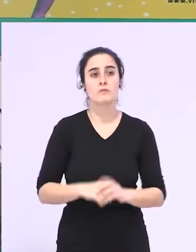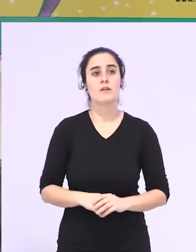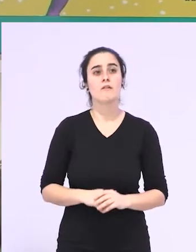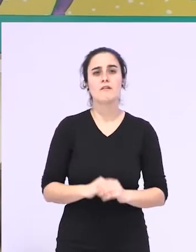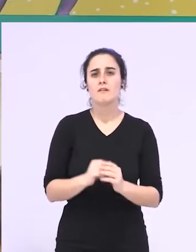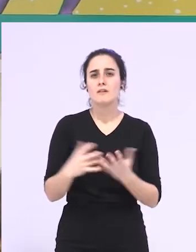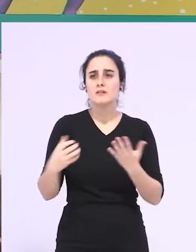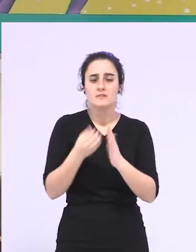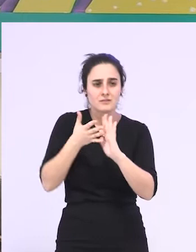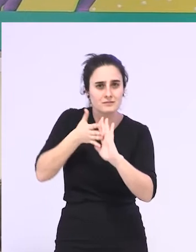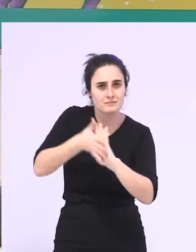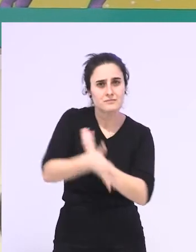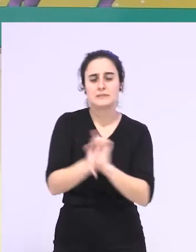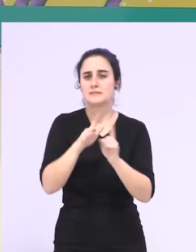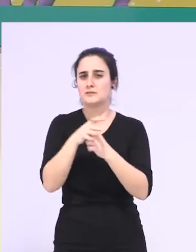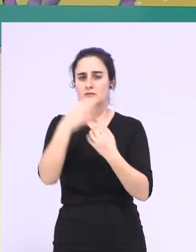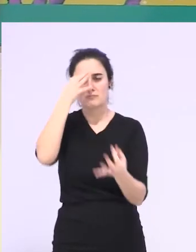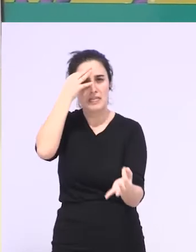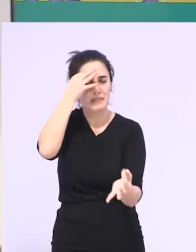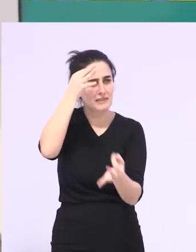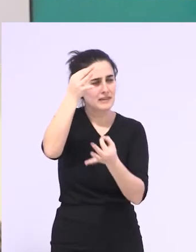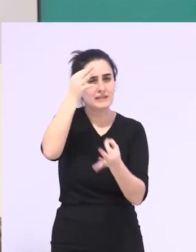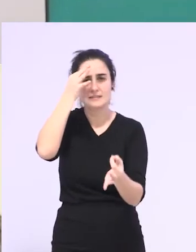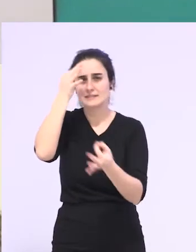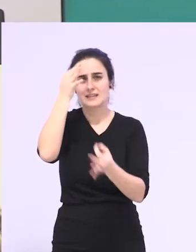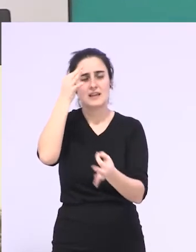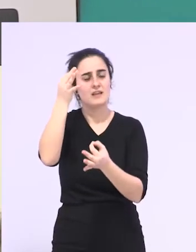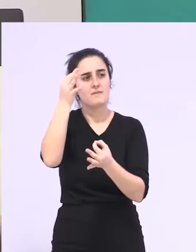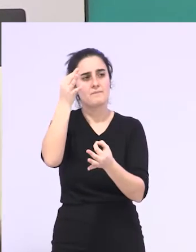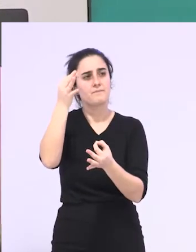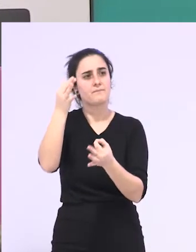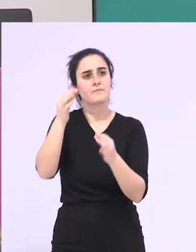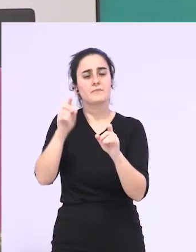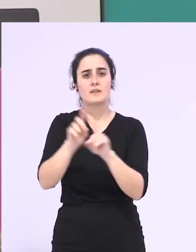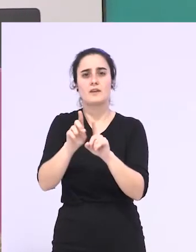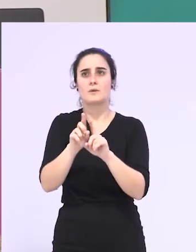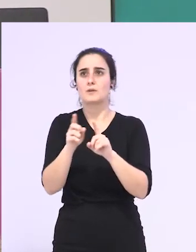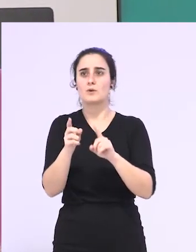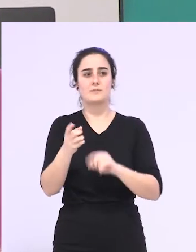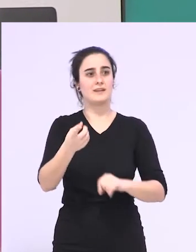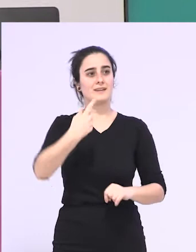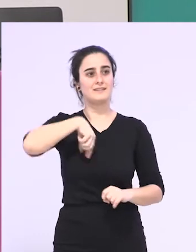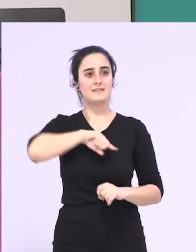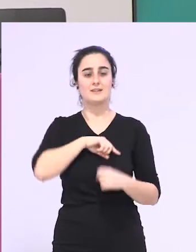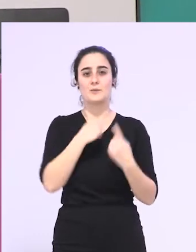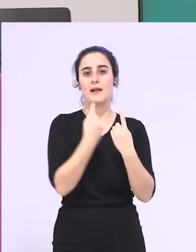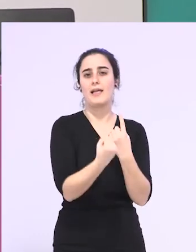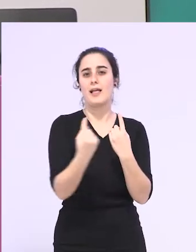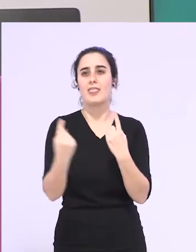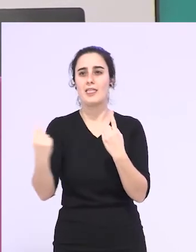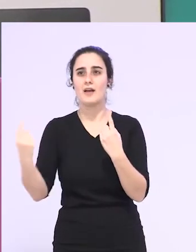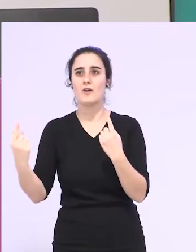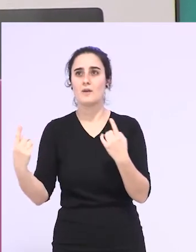Deskribatu zitzaigun erasoa detaile handiz, hainbeste nolabait gutako bakoitzak, ez? Xehetasun